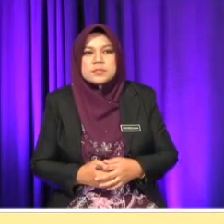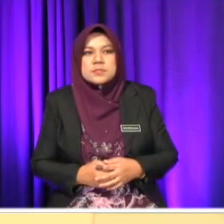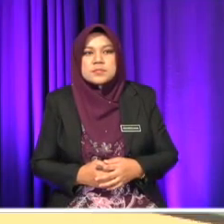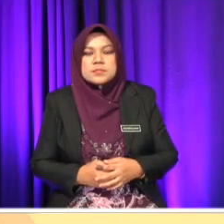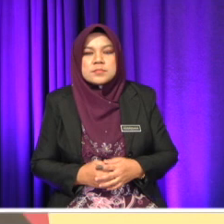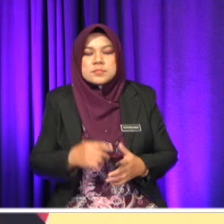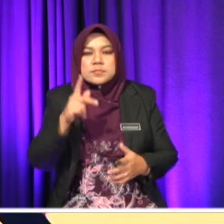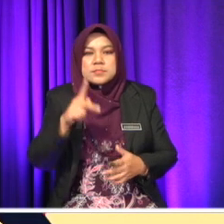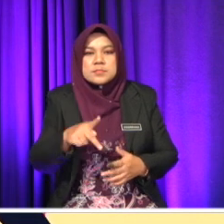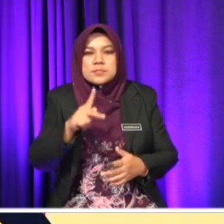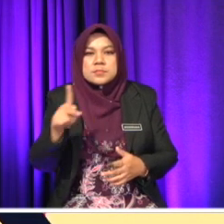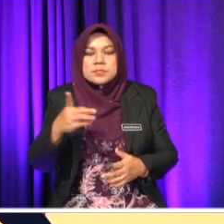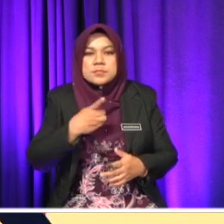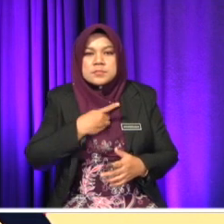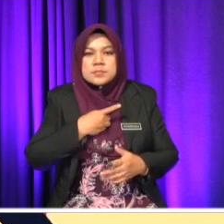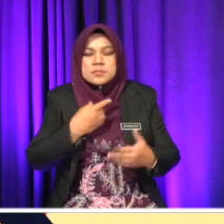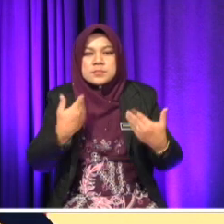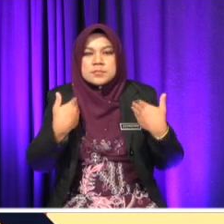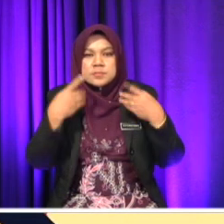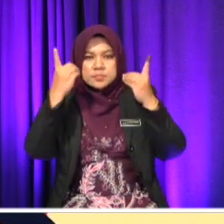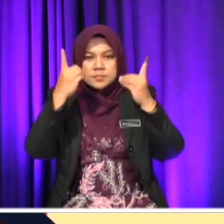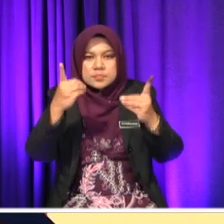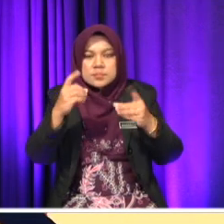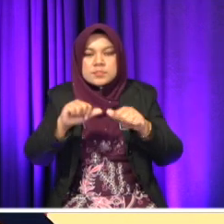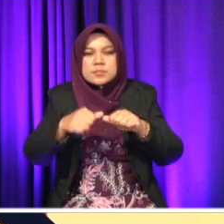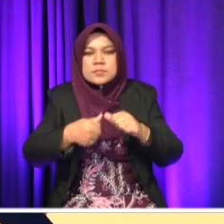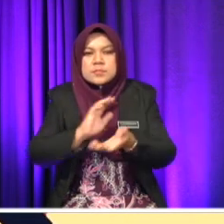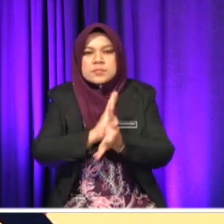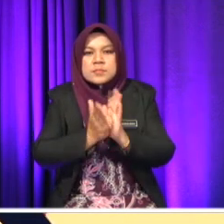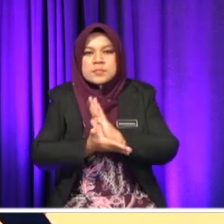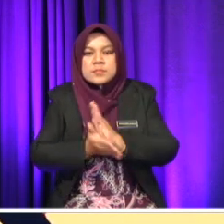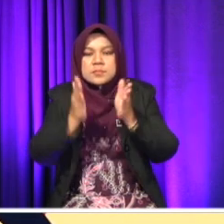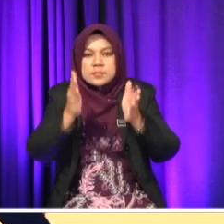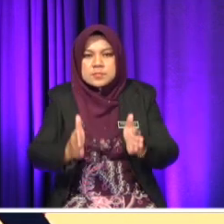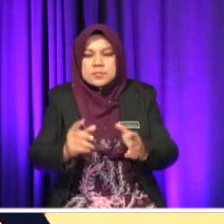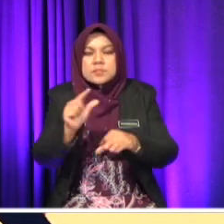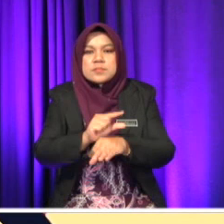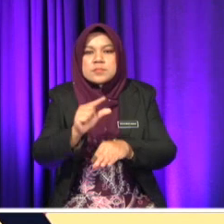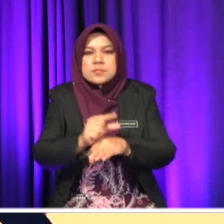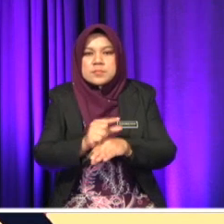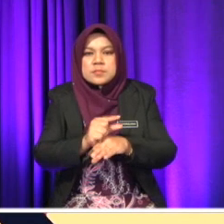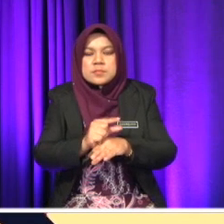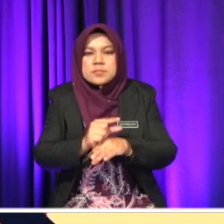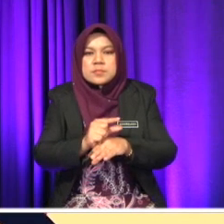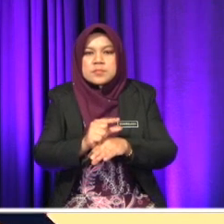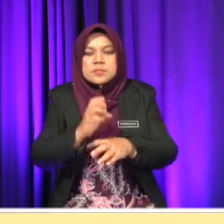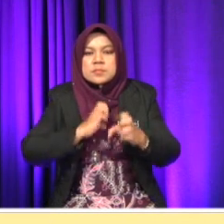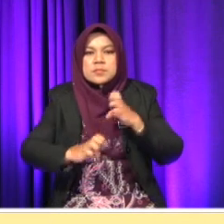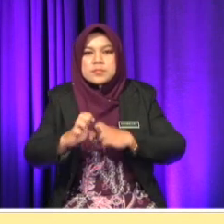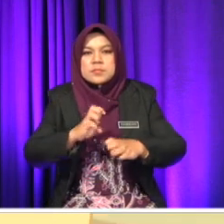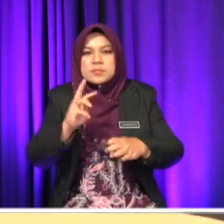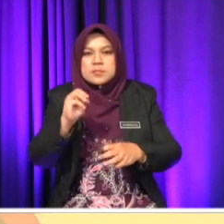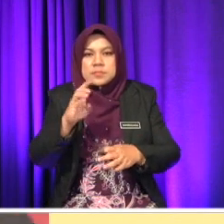pastikan diri ada di desain agar menjadi orang berguna etika bermedia